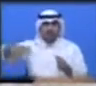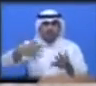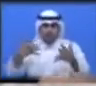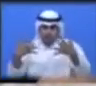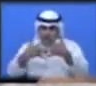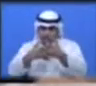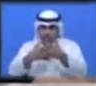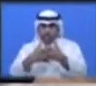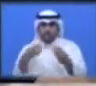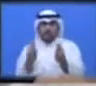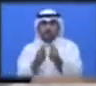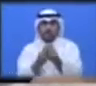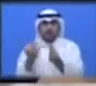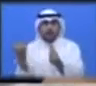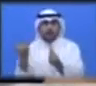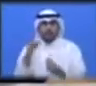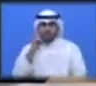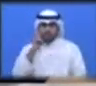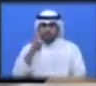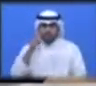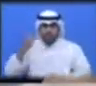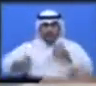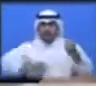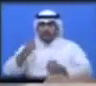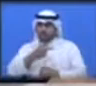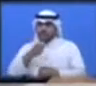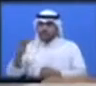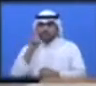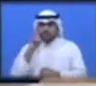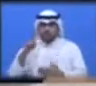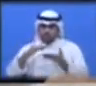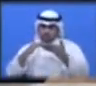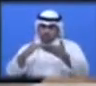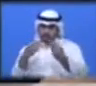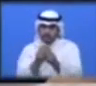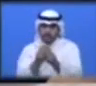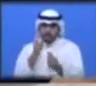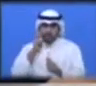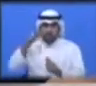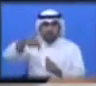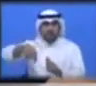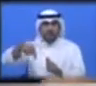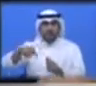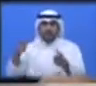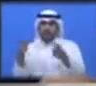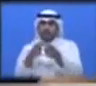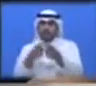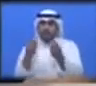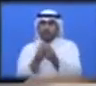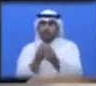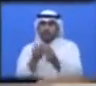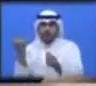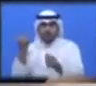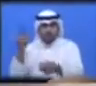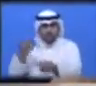الثقافية العربية، ومن أبرز النشاطات التي تساعد في هذا الأمر هي مثل هذه النشاطات، صون